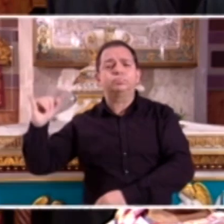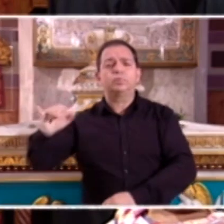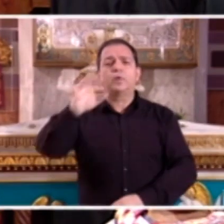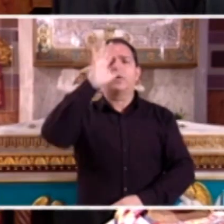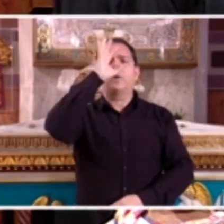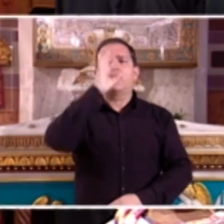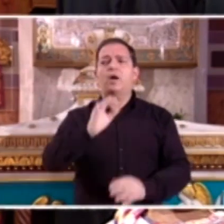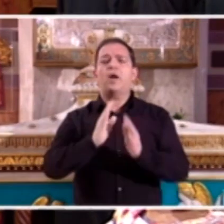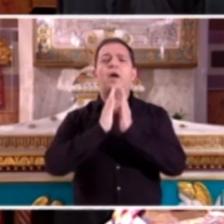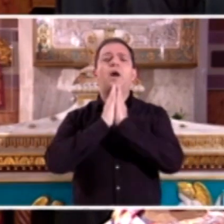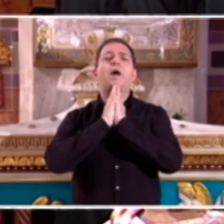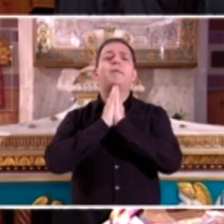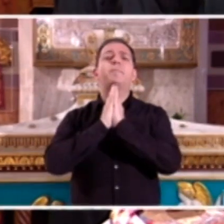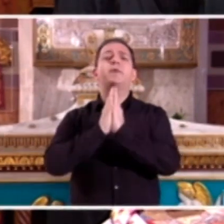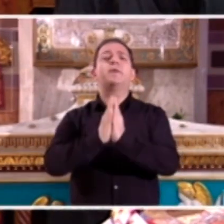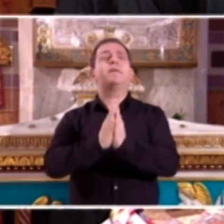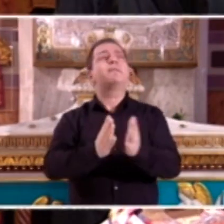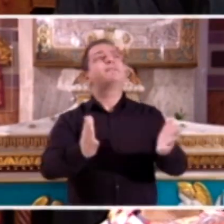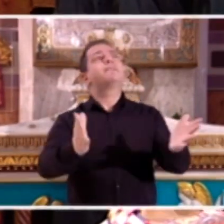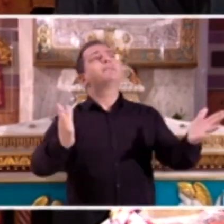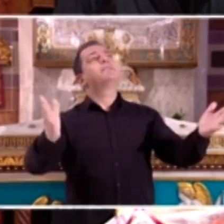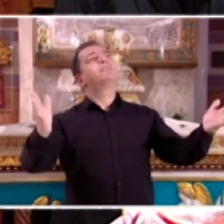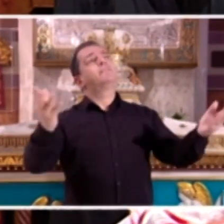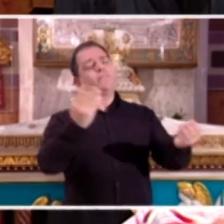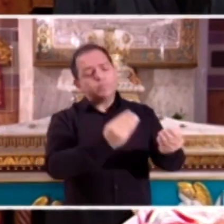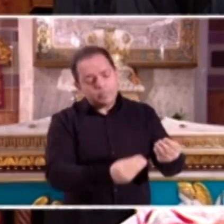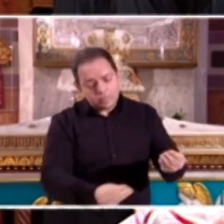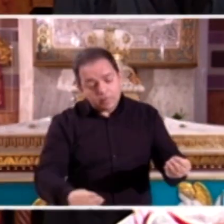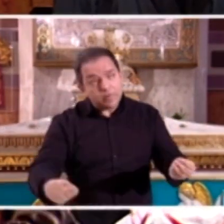στον αιώνων αμήν,